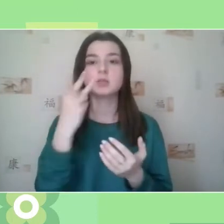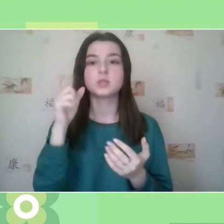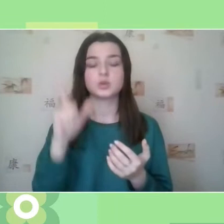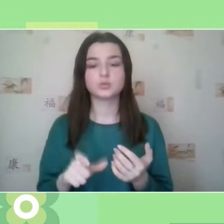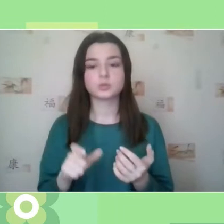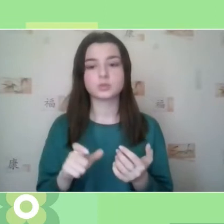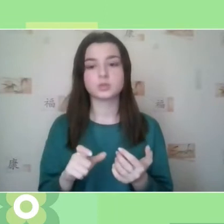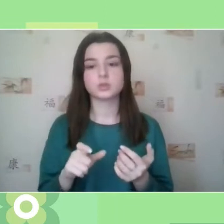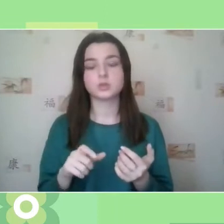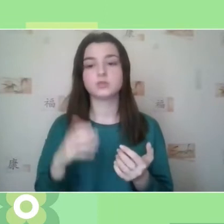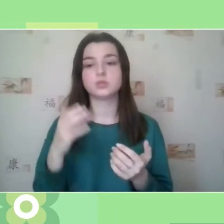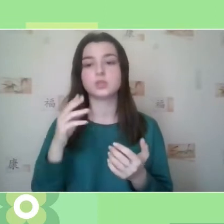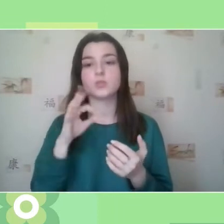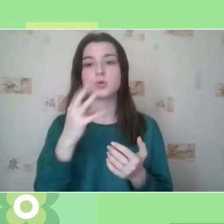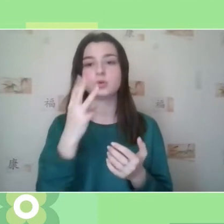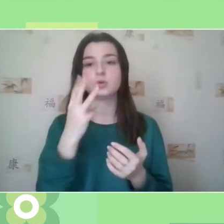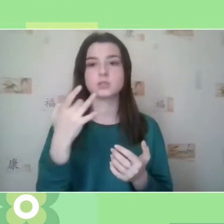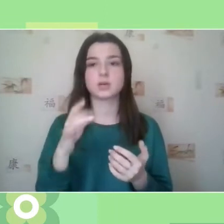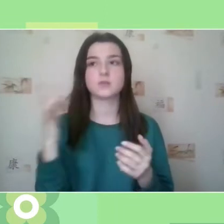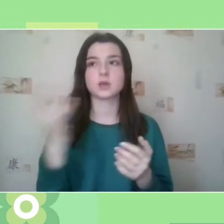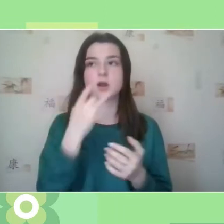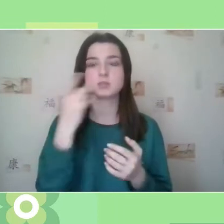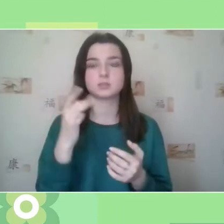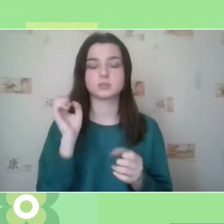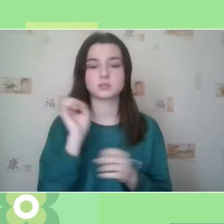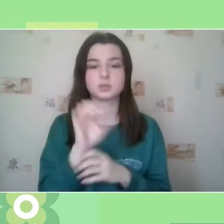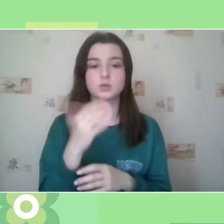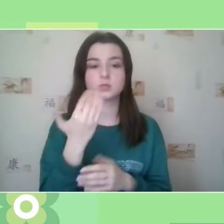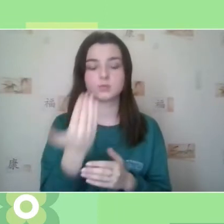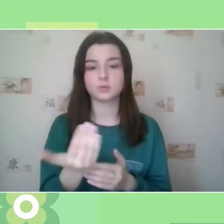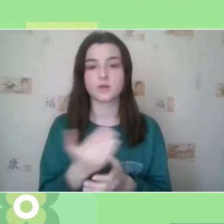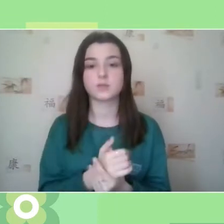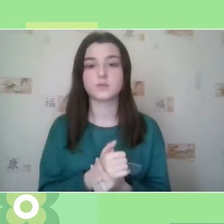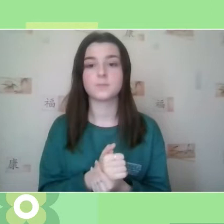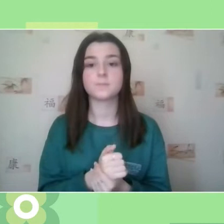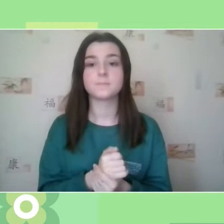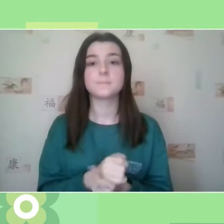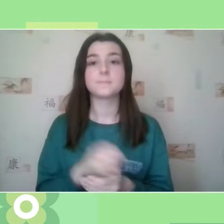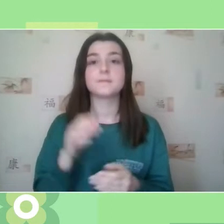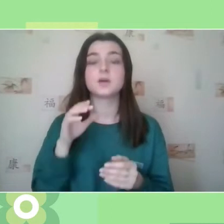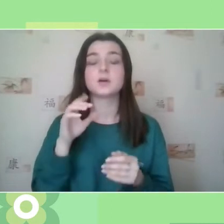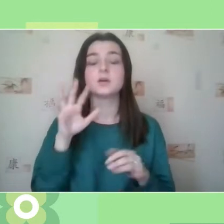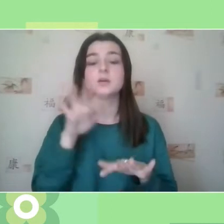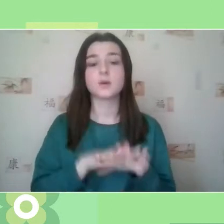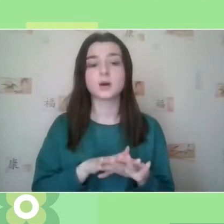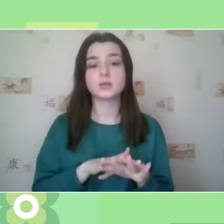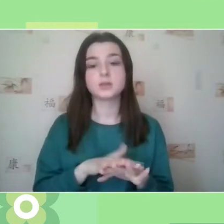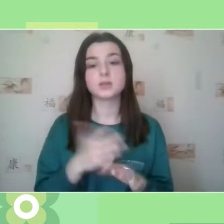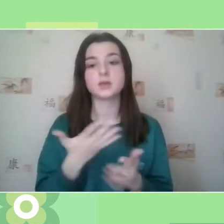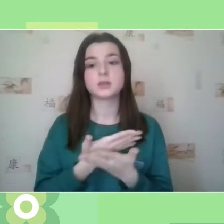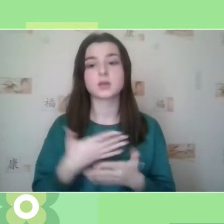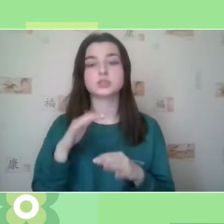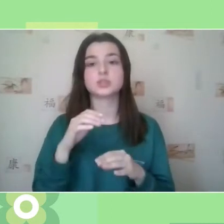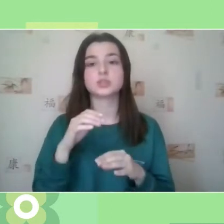12 місяців кожен місяць по 100 гривень – це вже щось. Тим більше, що банки, принаймні наш там державний